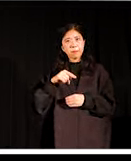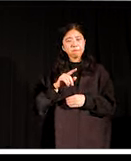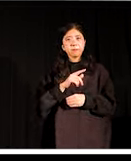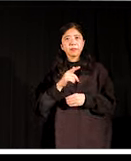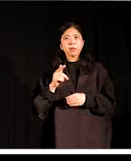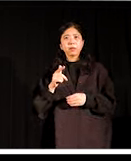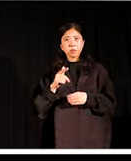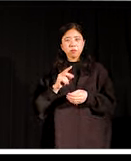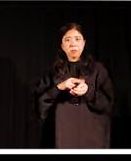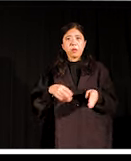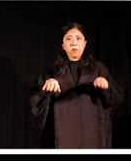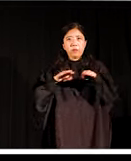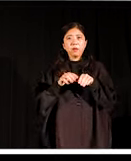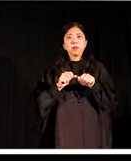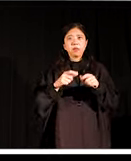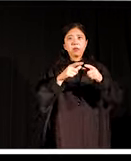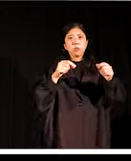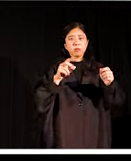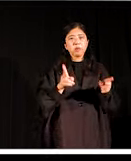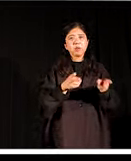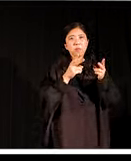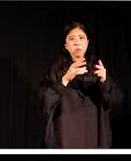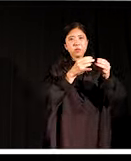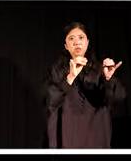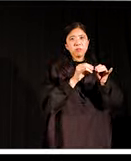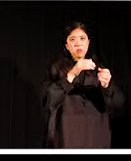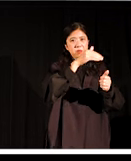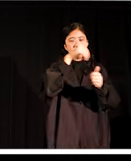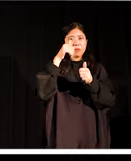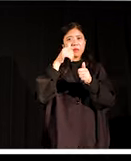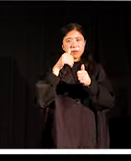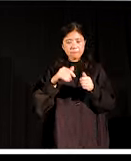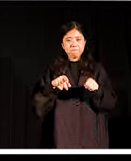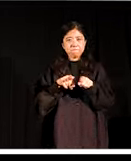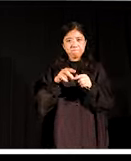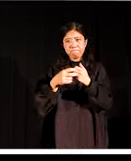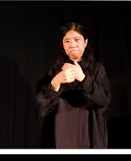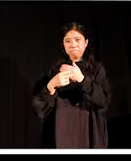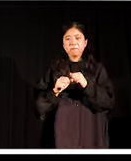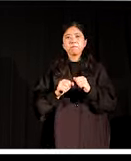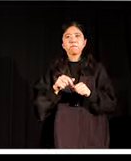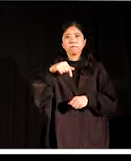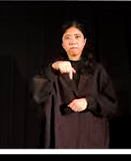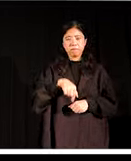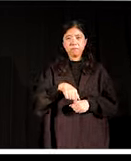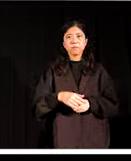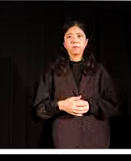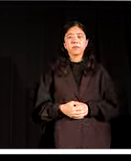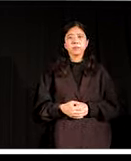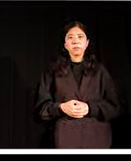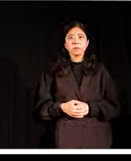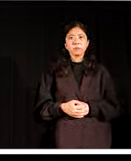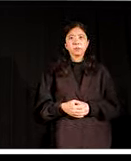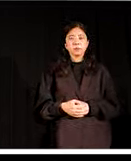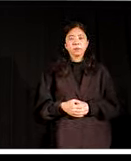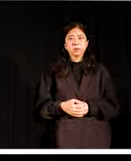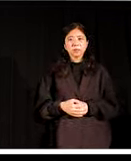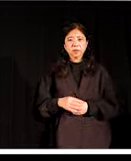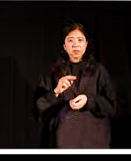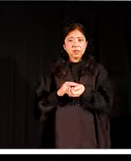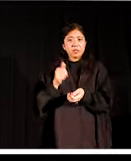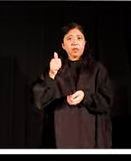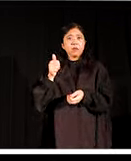から専門のチームを呼んでっていう風にしていますで目標としてはまアジアの商の拠点病院となることで優秀な医療者を育てていっ